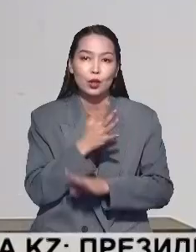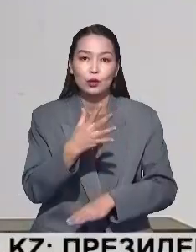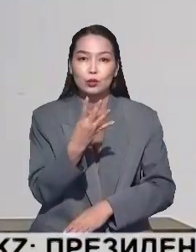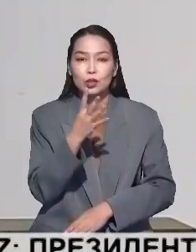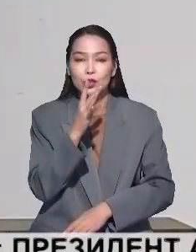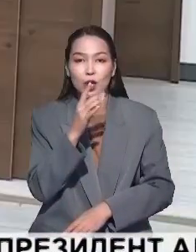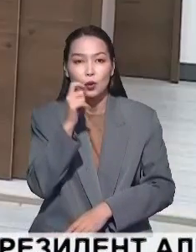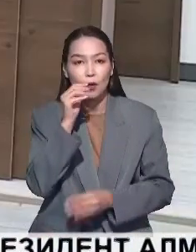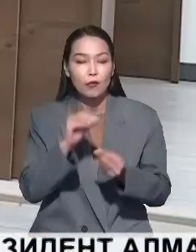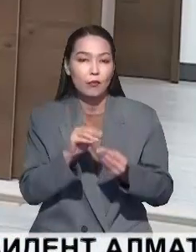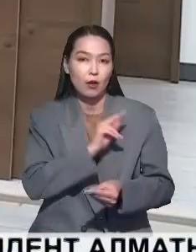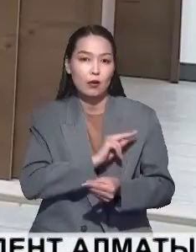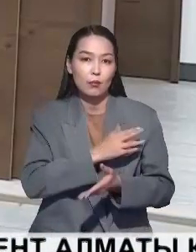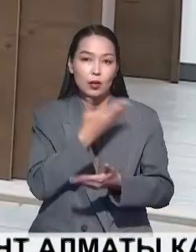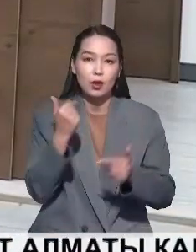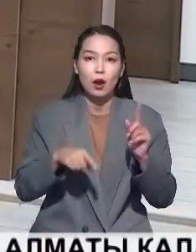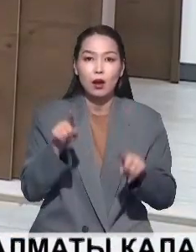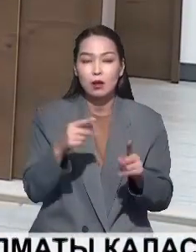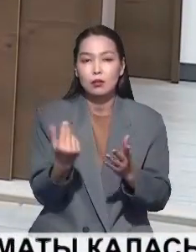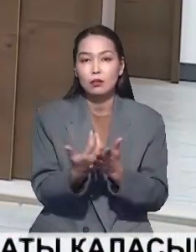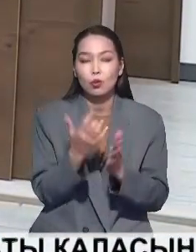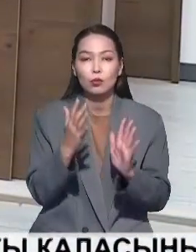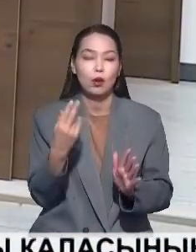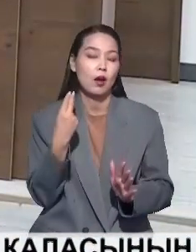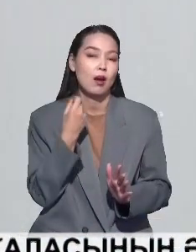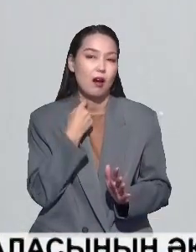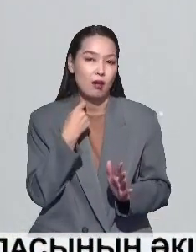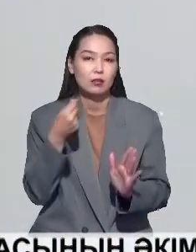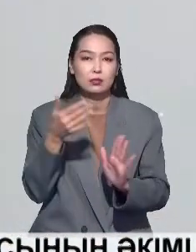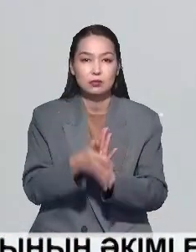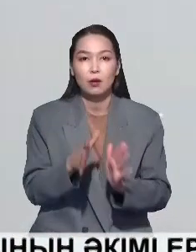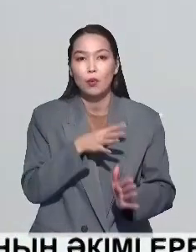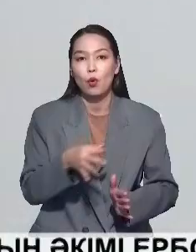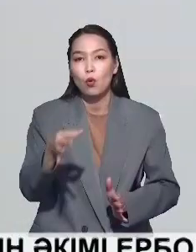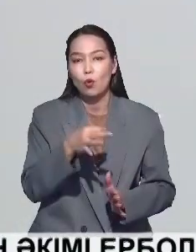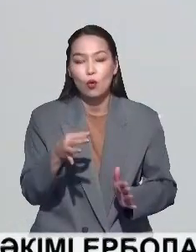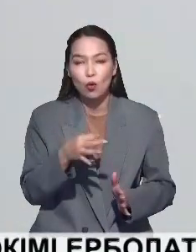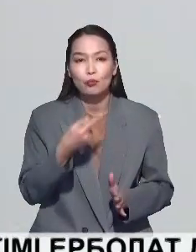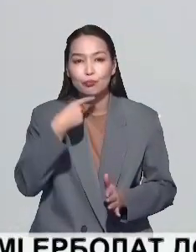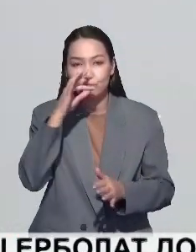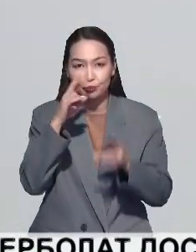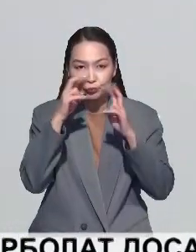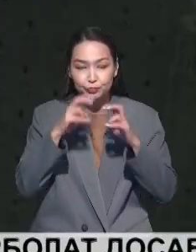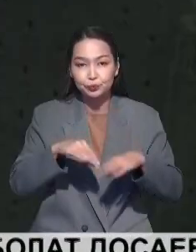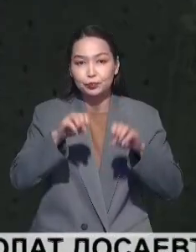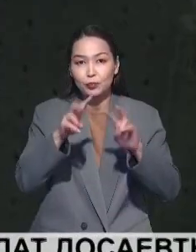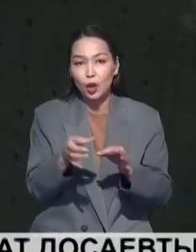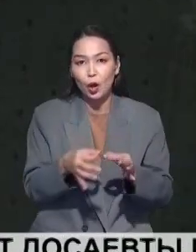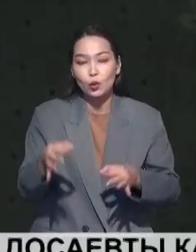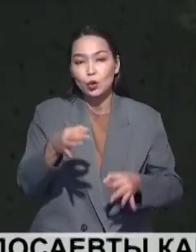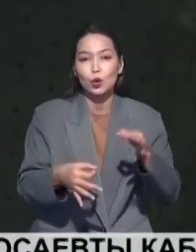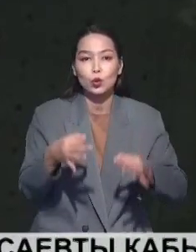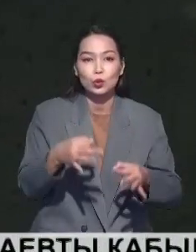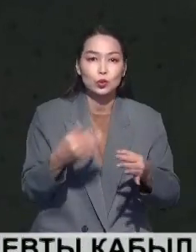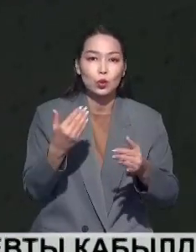тұрақты жұмыс істемеген, анда-санда тапқанын араққа жұмсаған. Облыстық қылмыстық істер жөніндегі мамандандырылған ауданаралық сотының